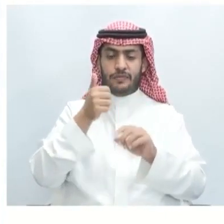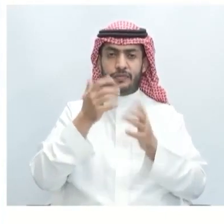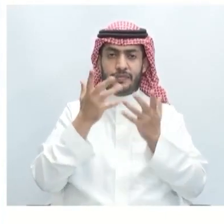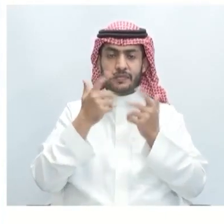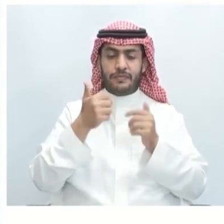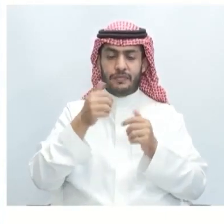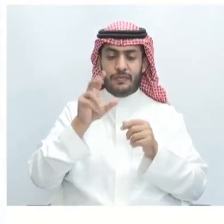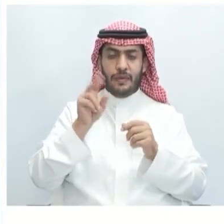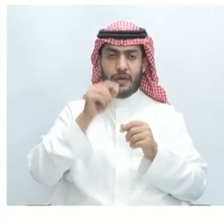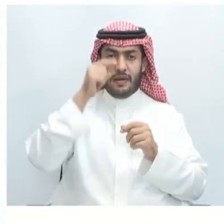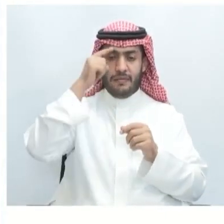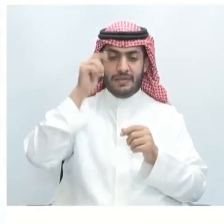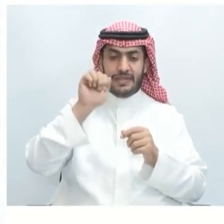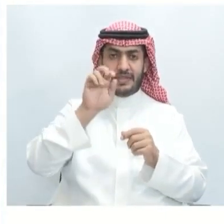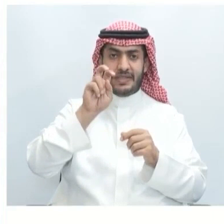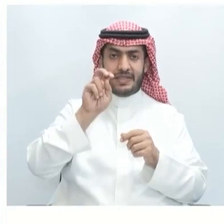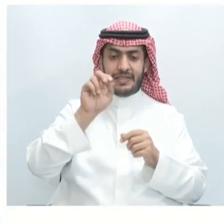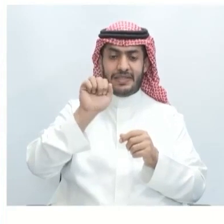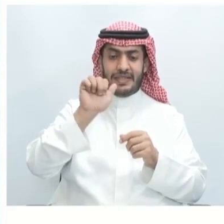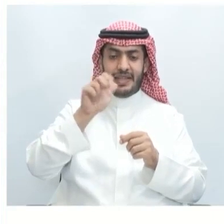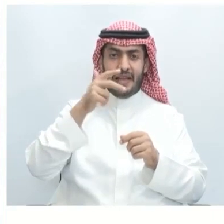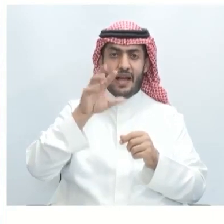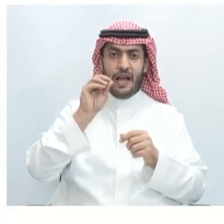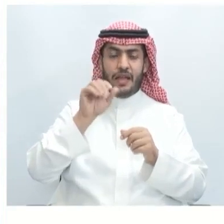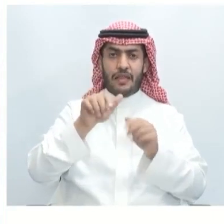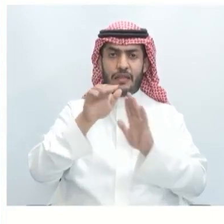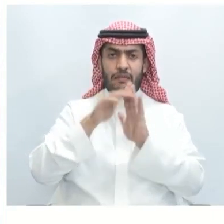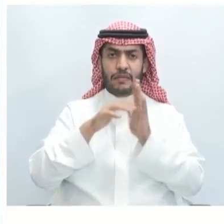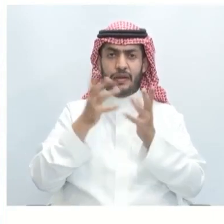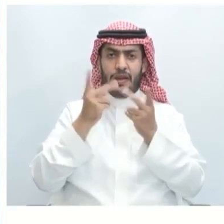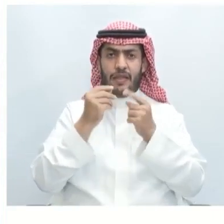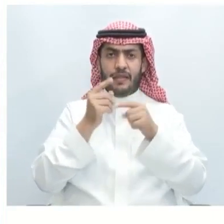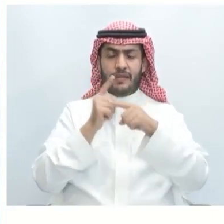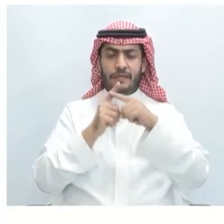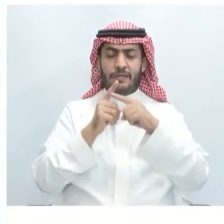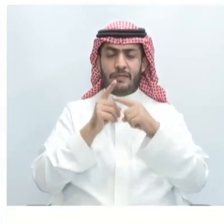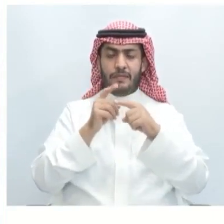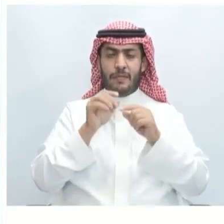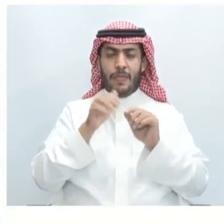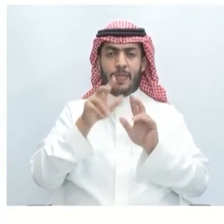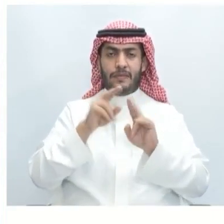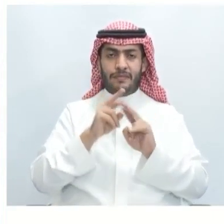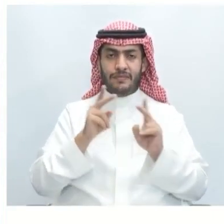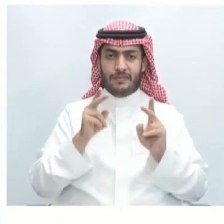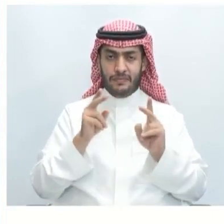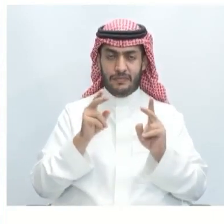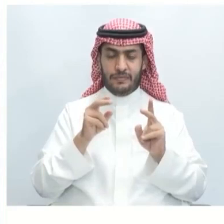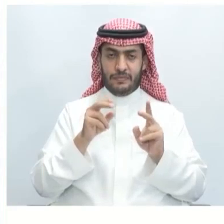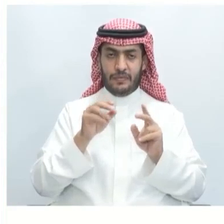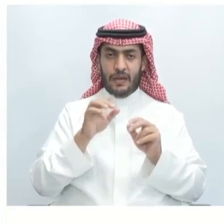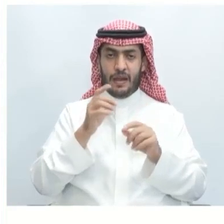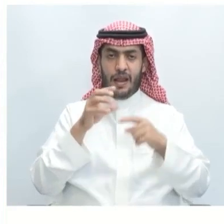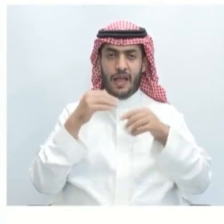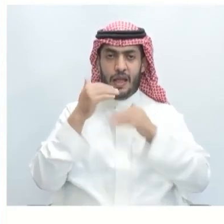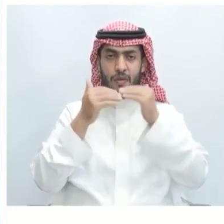عنك اذا حينما نشاهد الصيغه هي تعبير رياضي سنطبق عده تعبيرات رياضيه على العديد من الخطوات